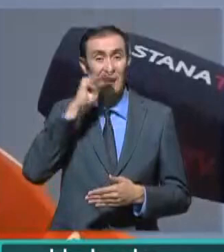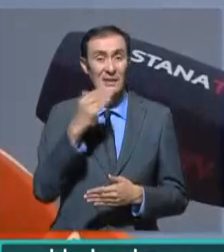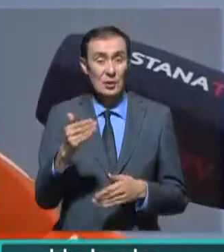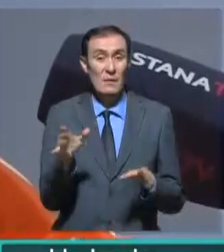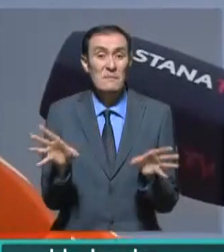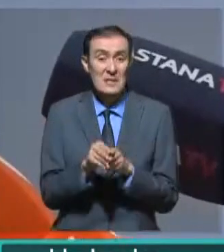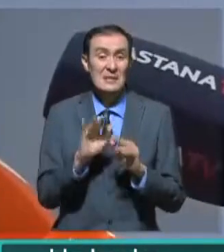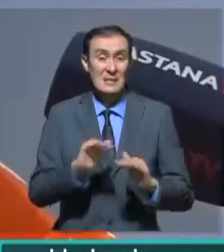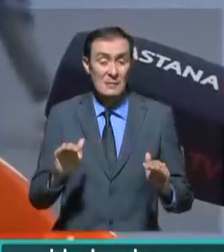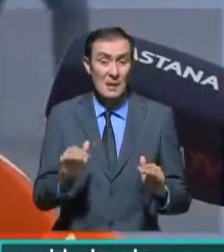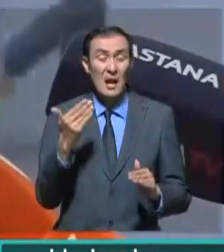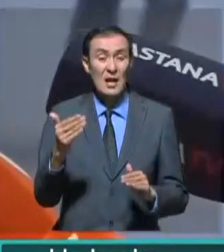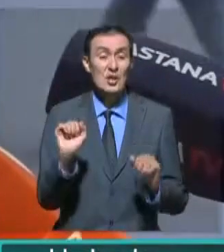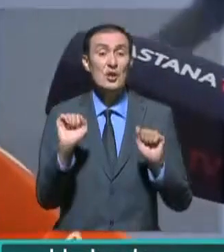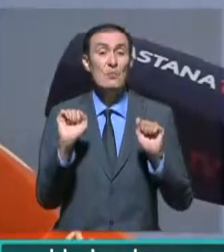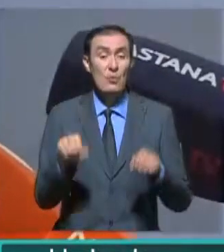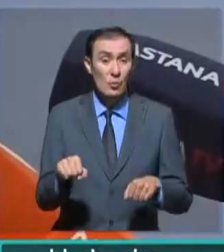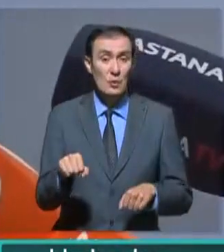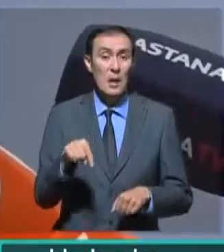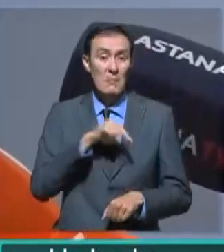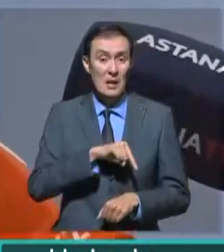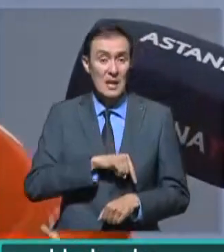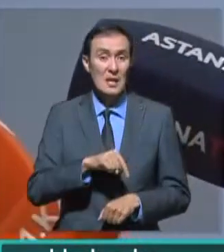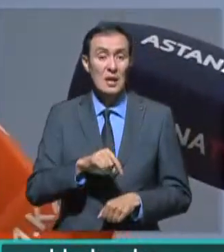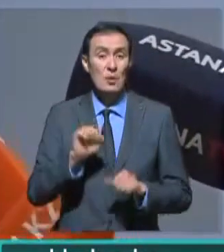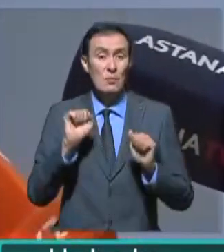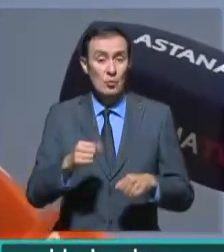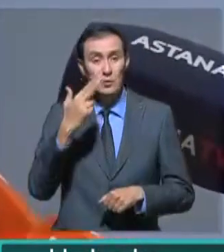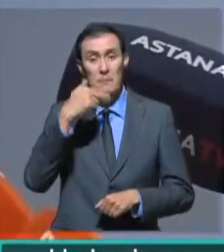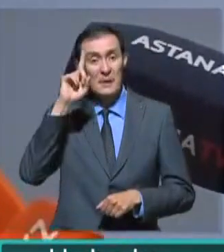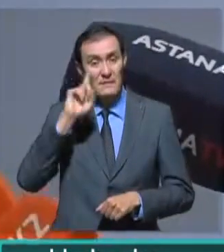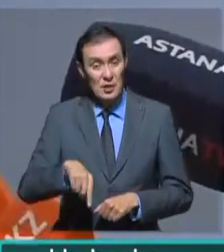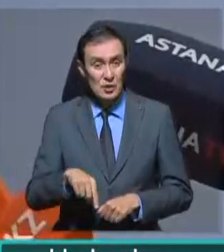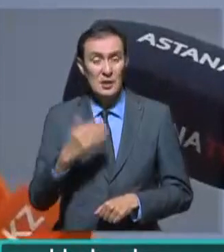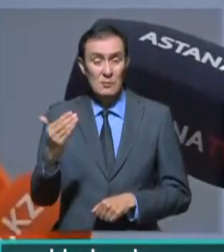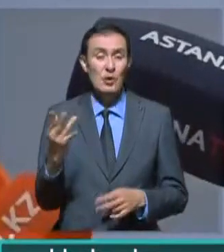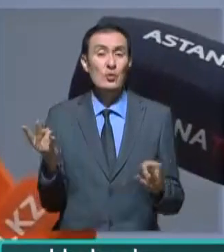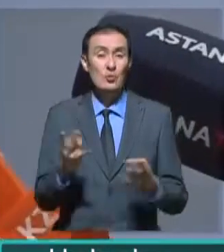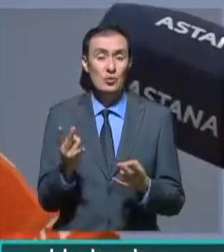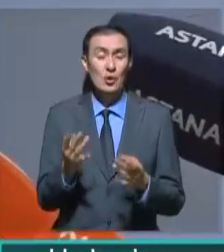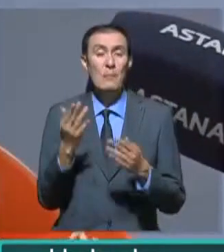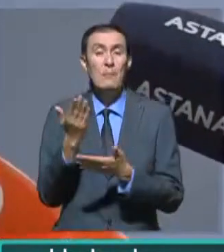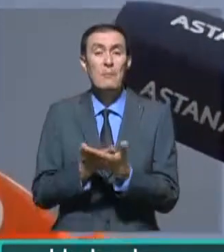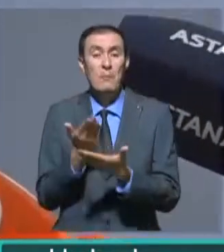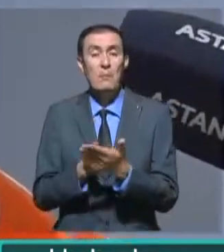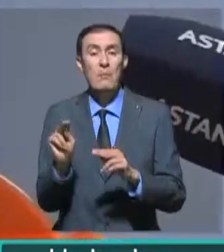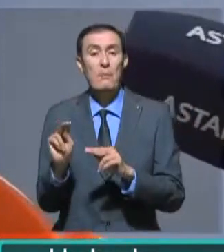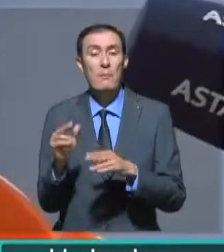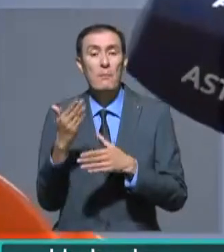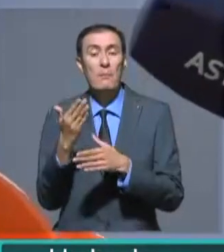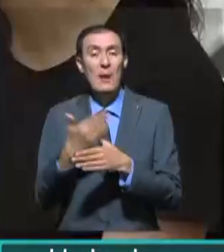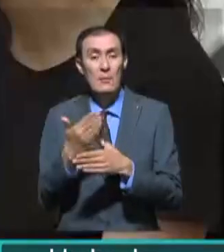детьми дома, они могут, они морально 24/7 уже привыкшие, и им нужно только помочь, поддержать,